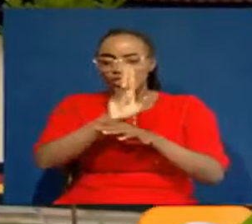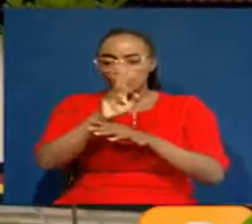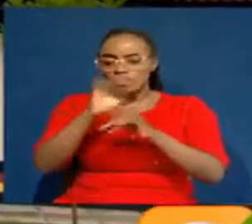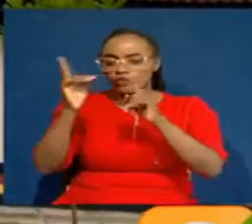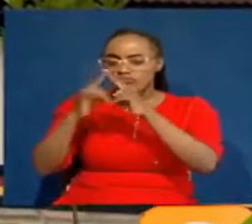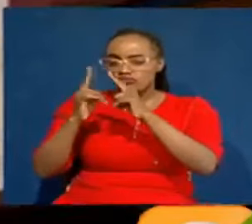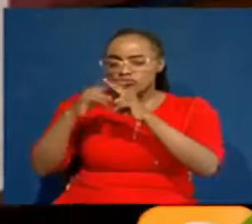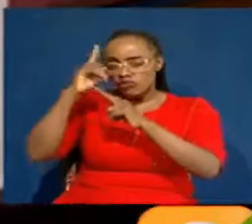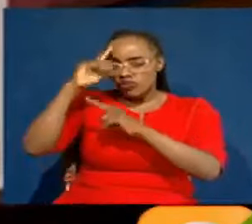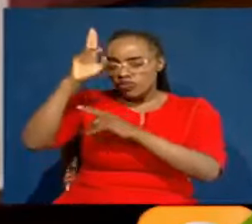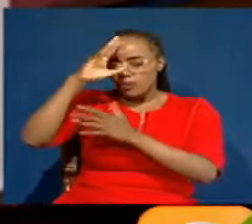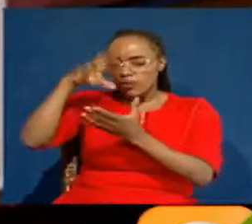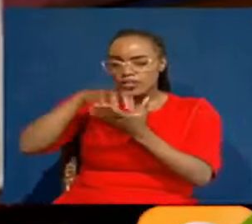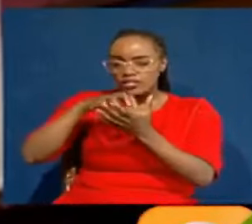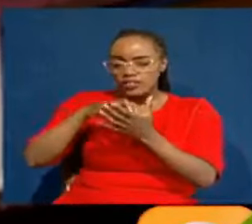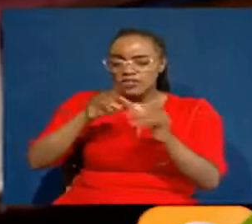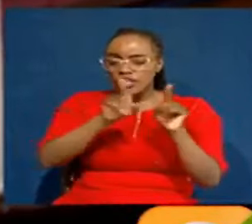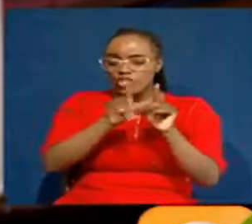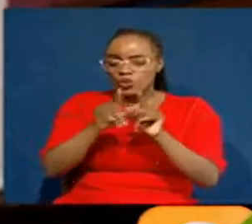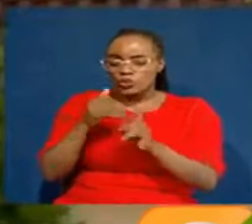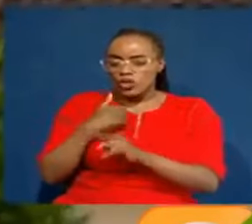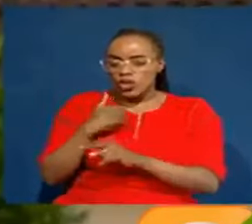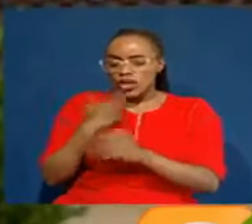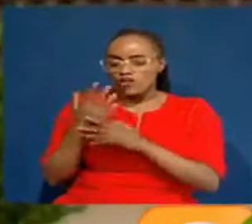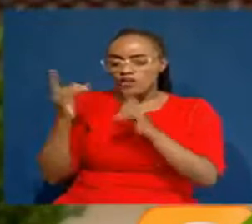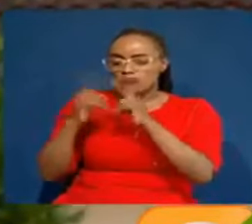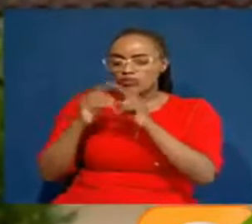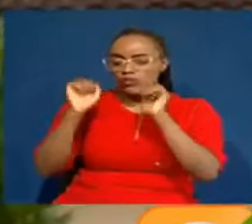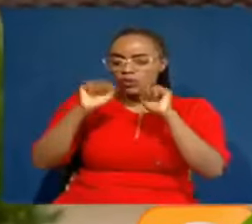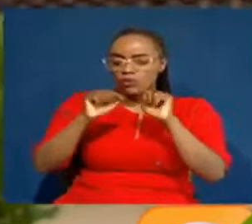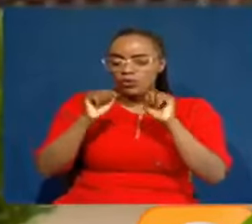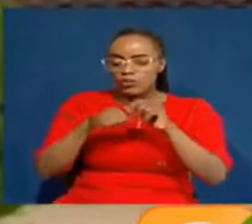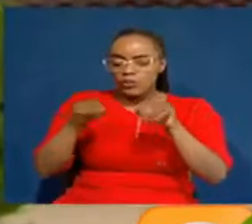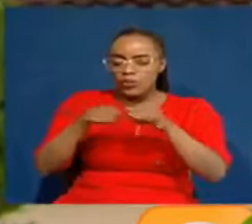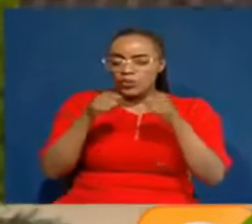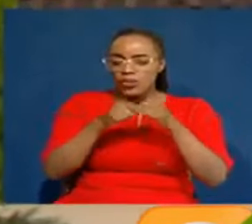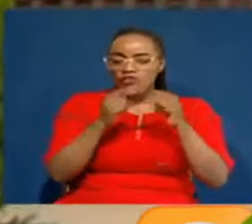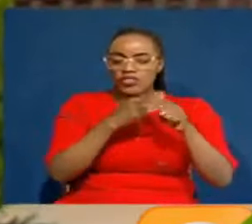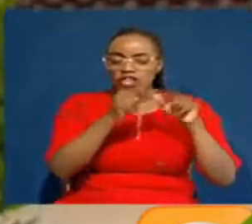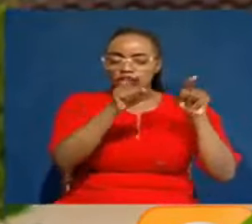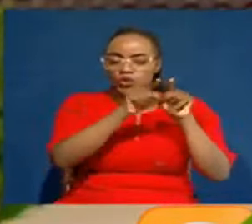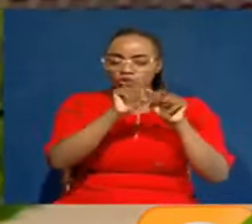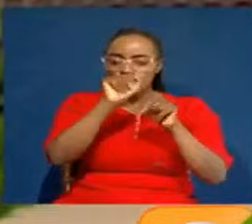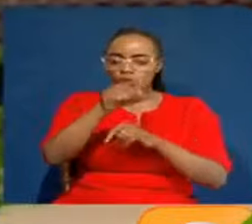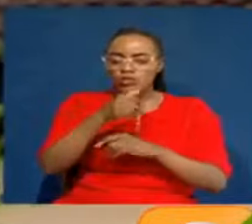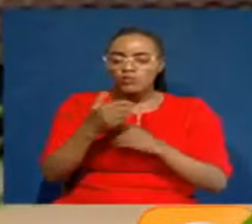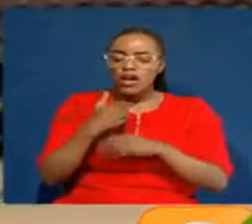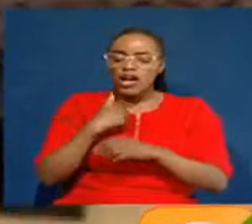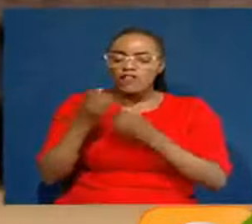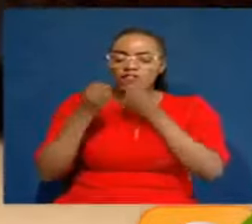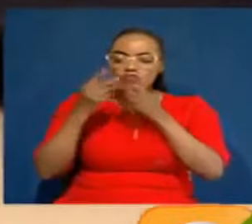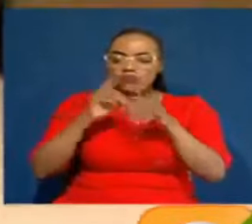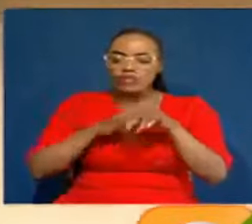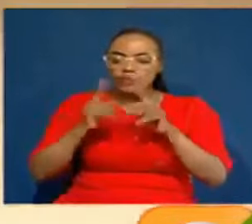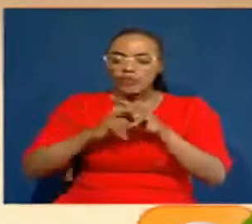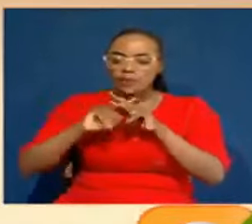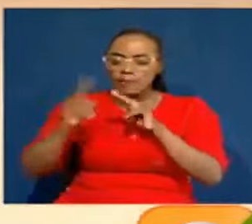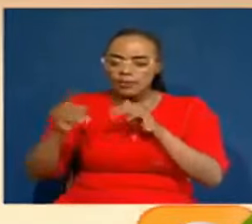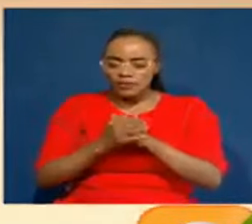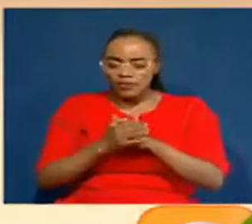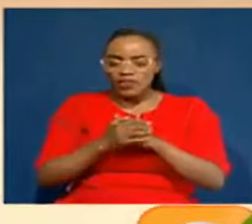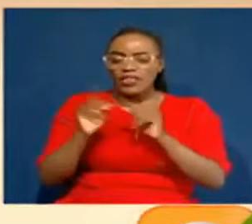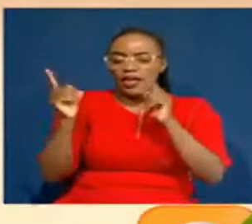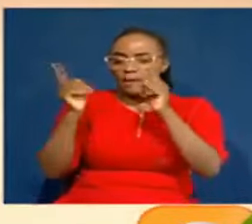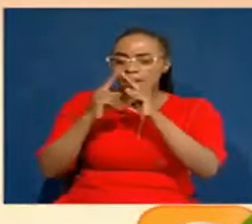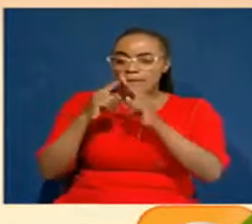ya stesheni, basi vigae vya paa vingevunjika na hivyo wangegunduliwa wakitoroka. Vigae vya